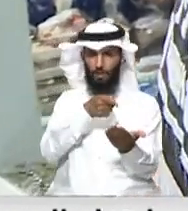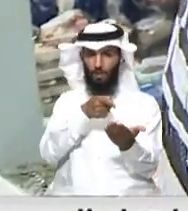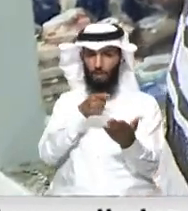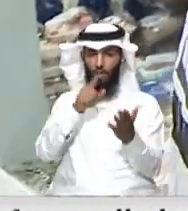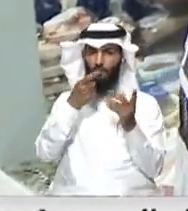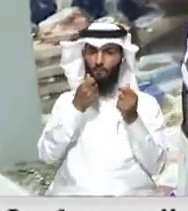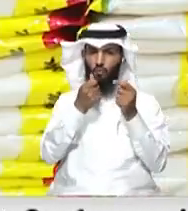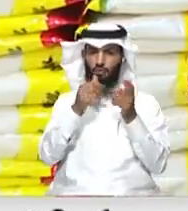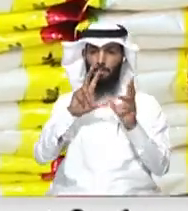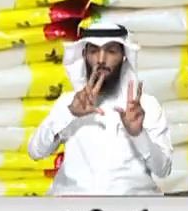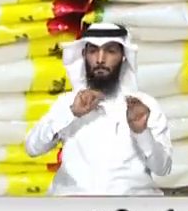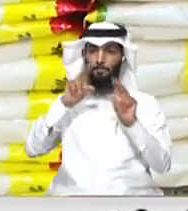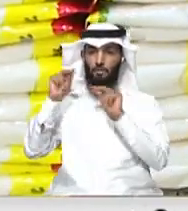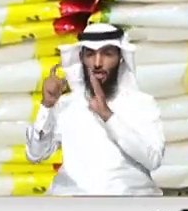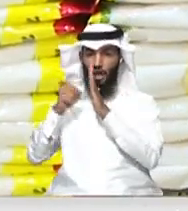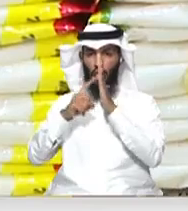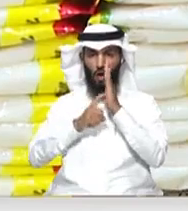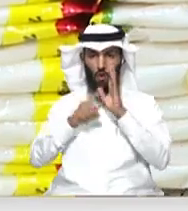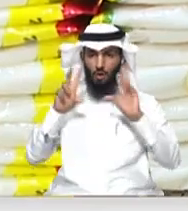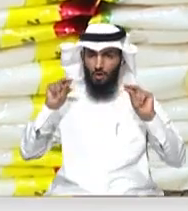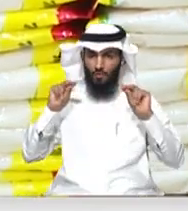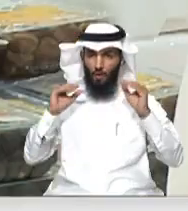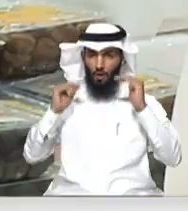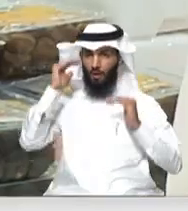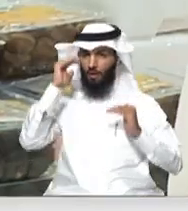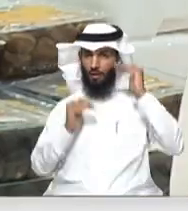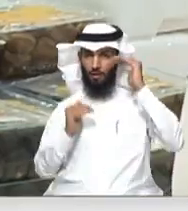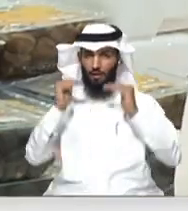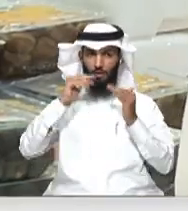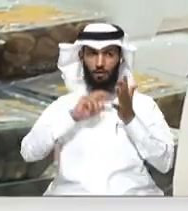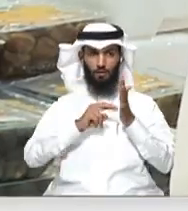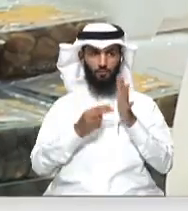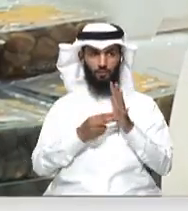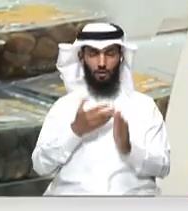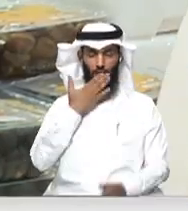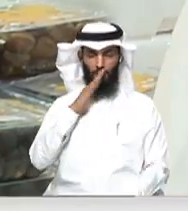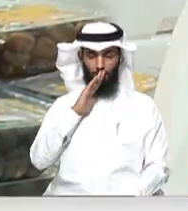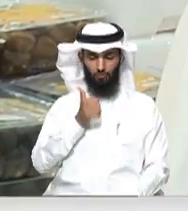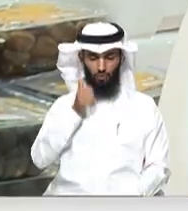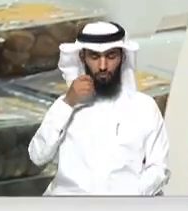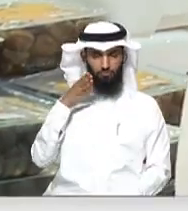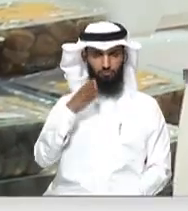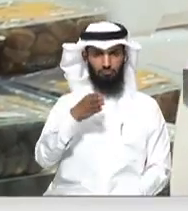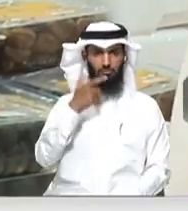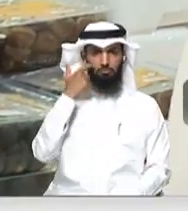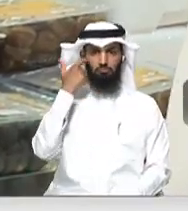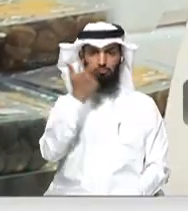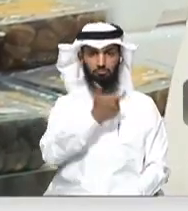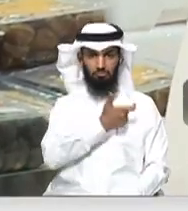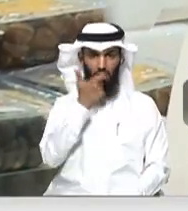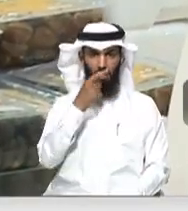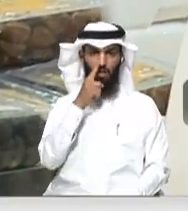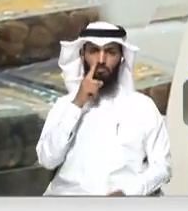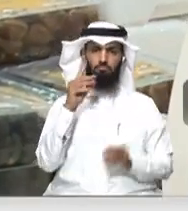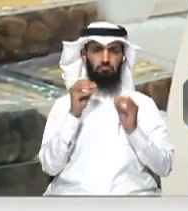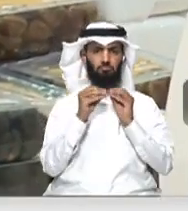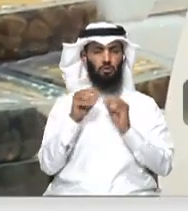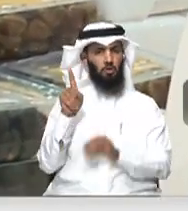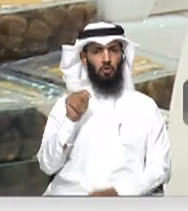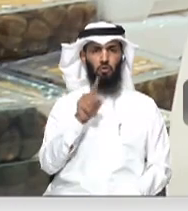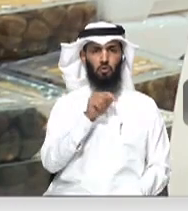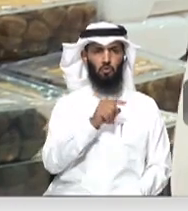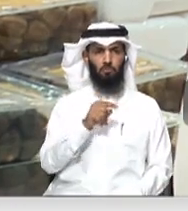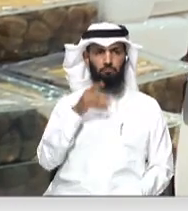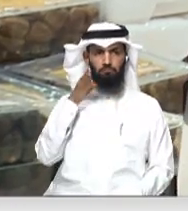على الجمعيات التعاونية في محافظة حولي. اليوم قمنا بجولة هي اعتيادية بالنسبة لنا، يوميا نقوم